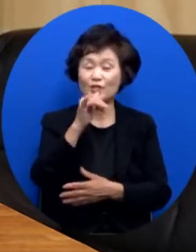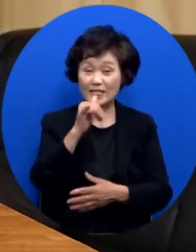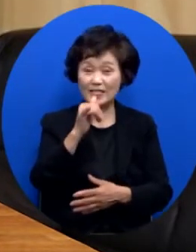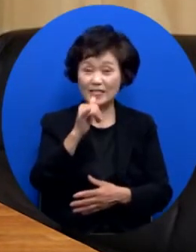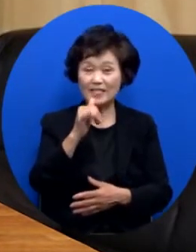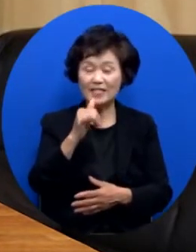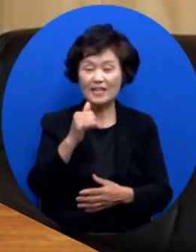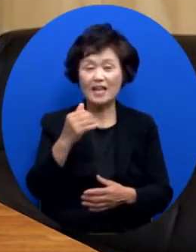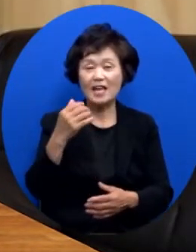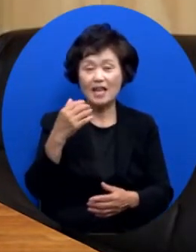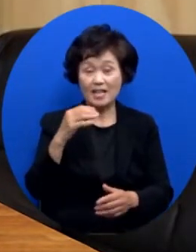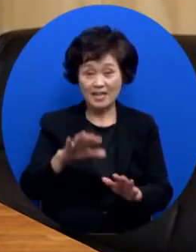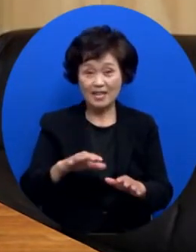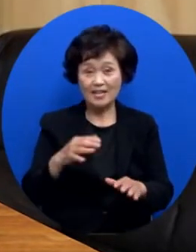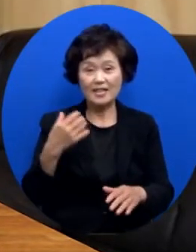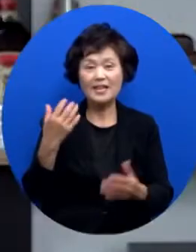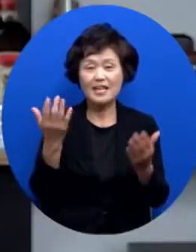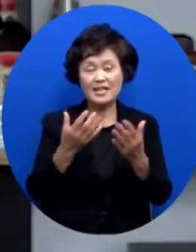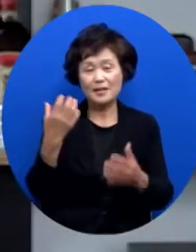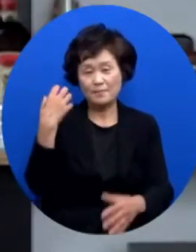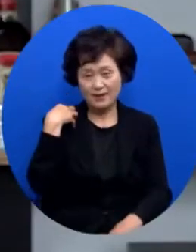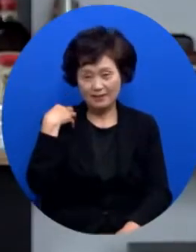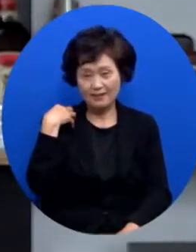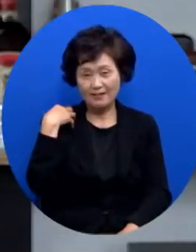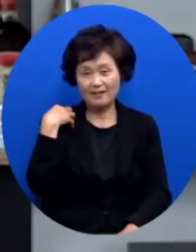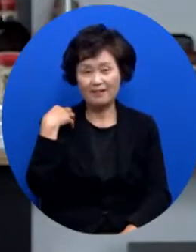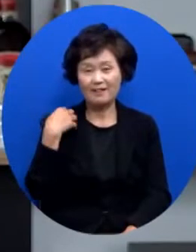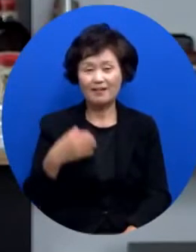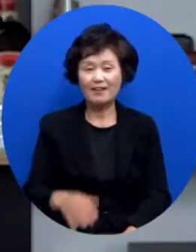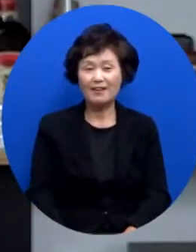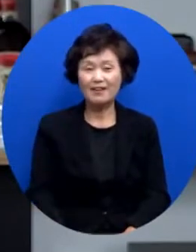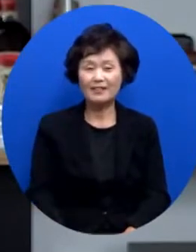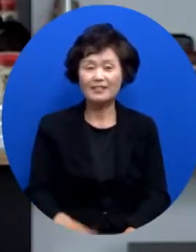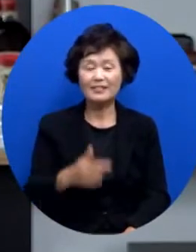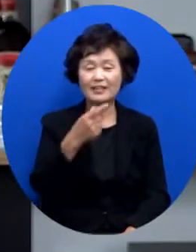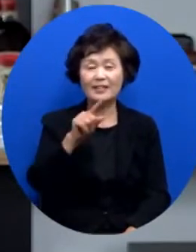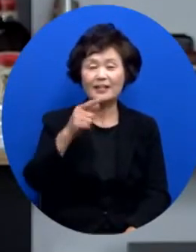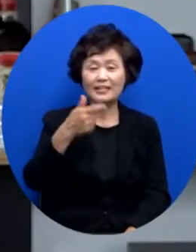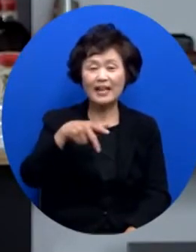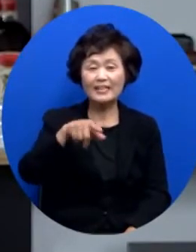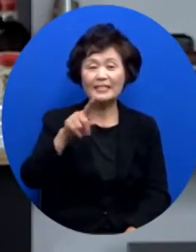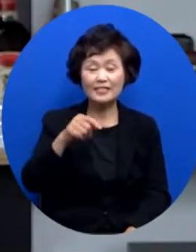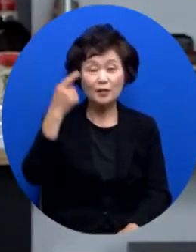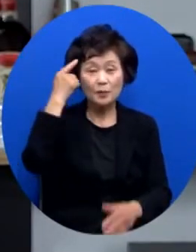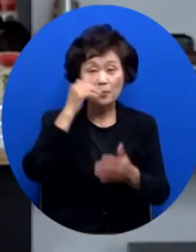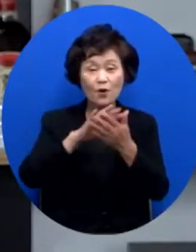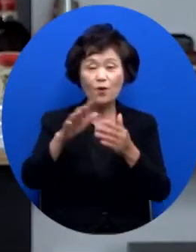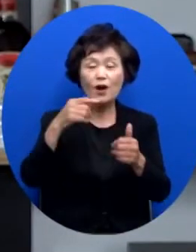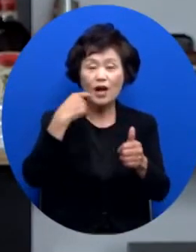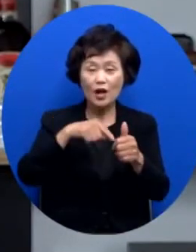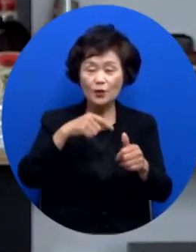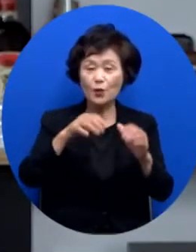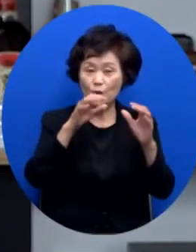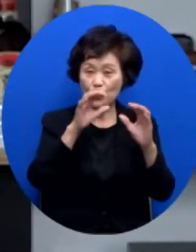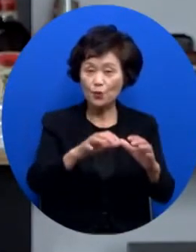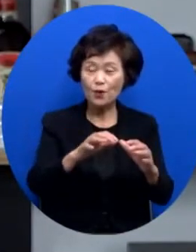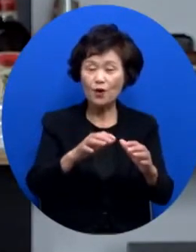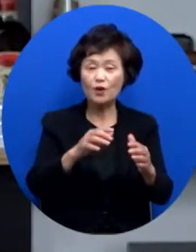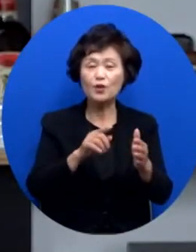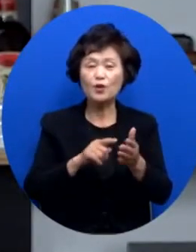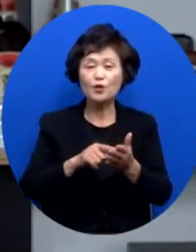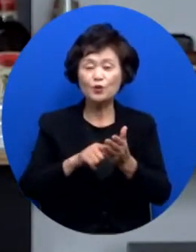달라고 이야기를 했어요. 그래서 난정 평화교육원을 만드는 일을 제가 책임지는